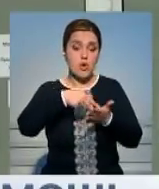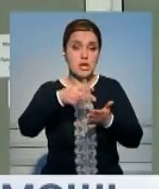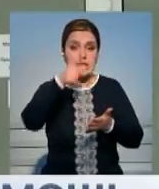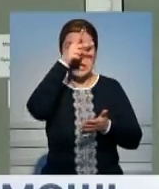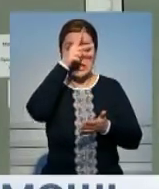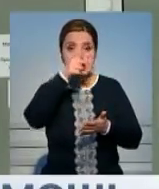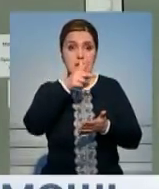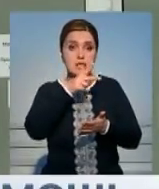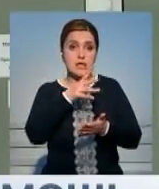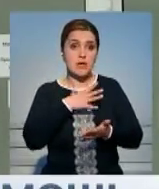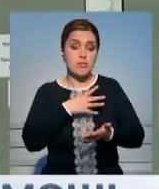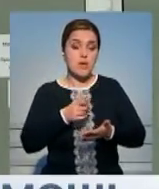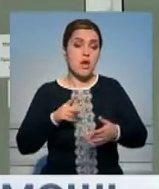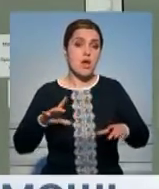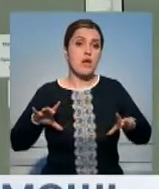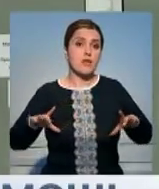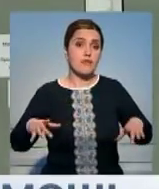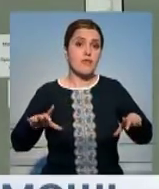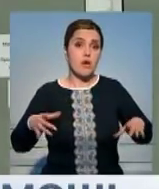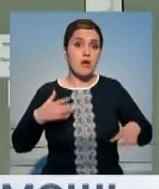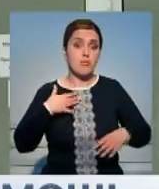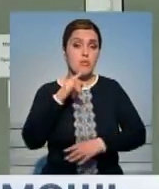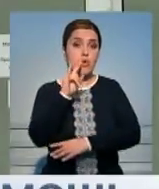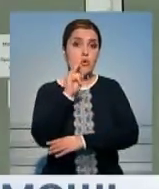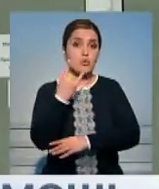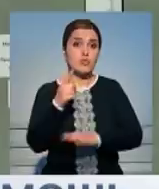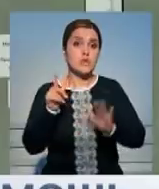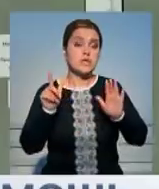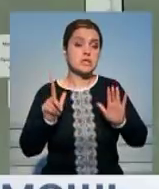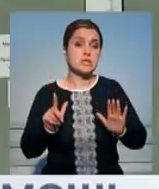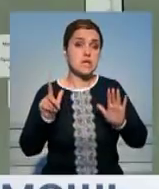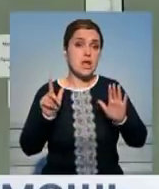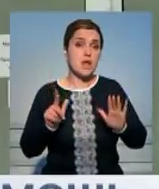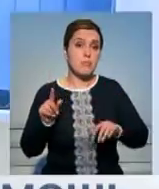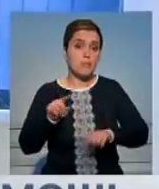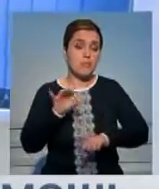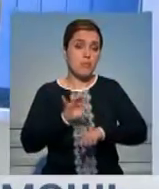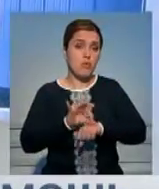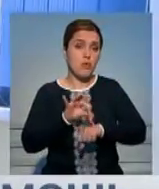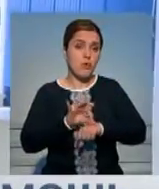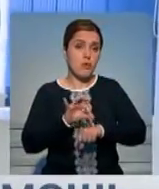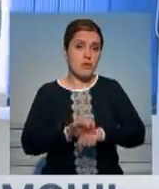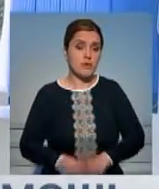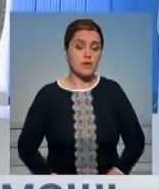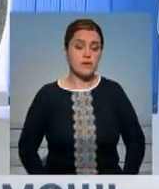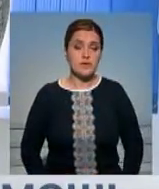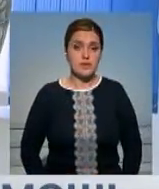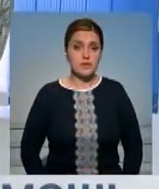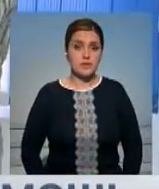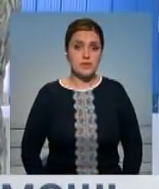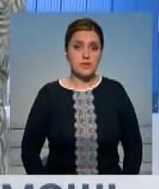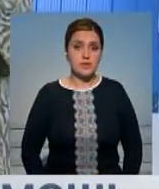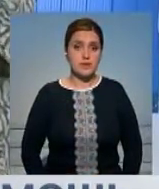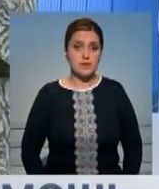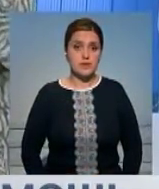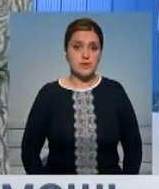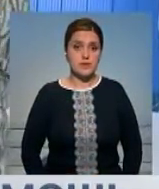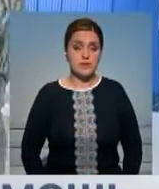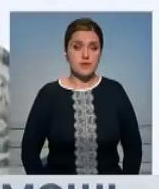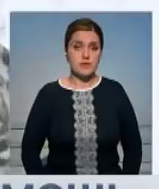3 месяца провела в инвалидной коляске. А мой малыш уже 7-й месяц в реанимации. Шахназар – седьмой по счету